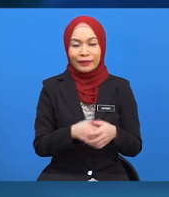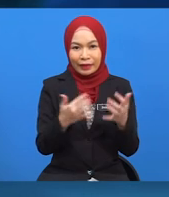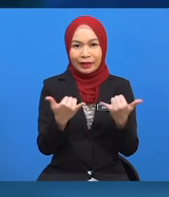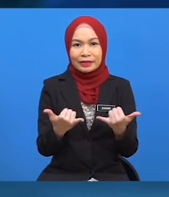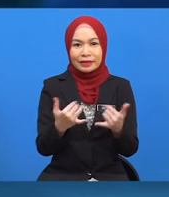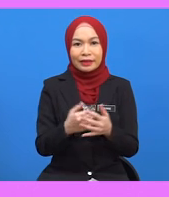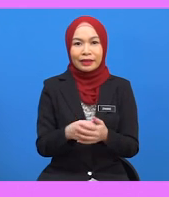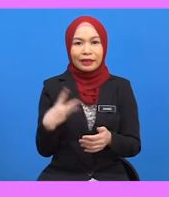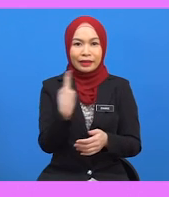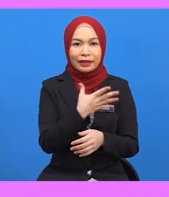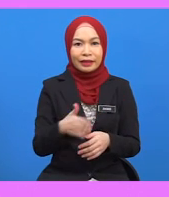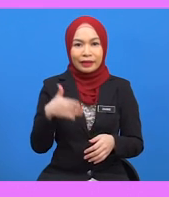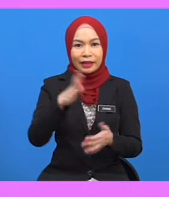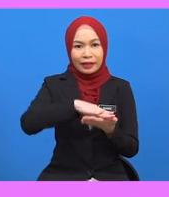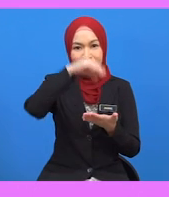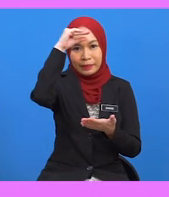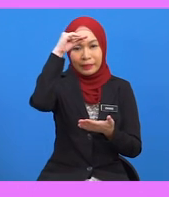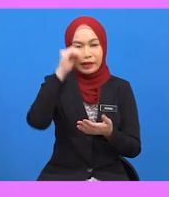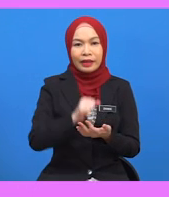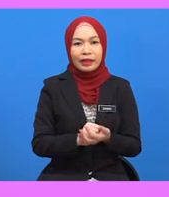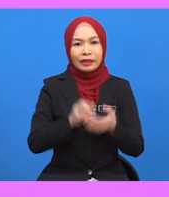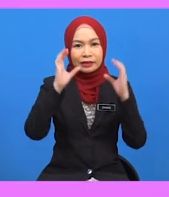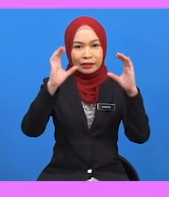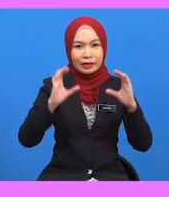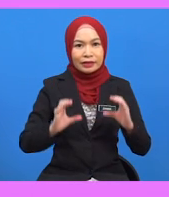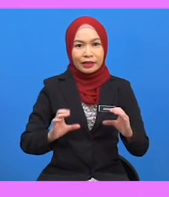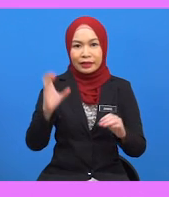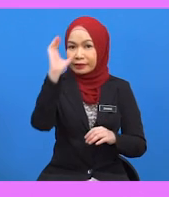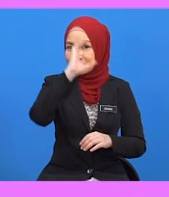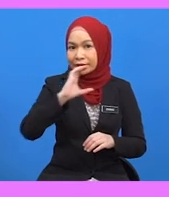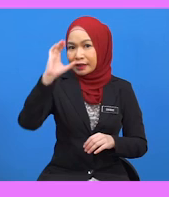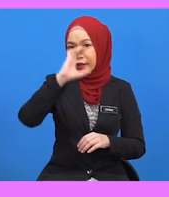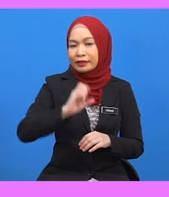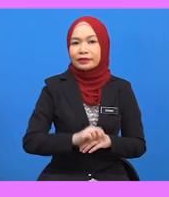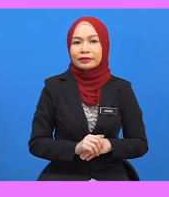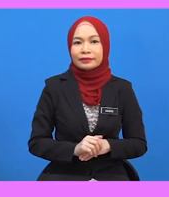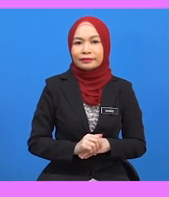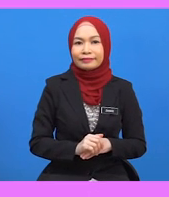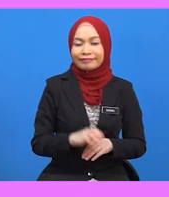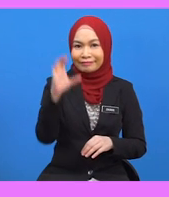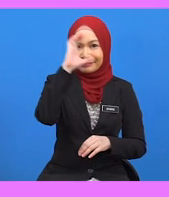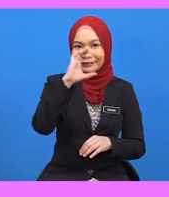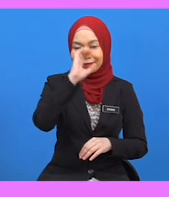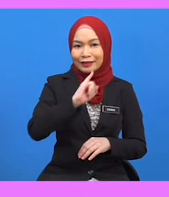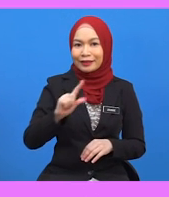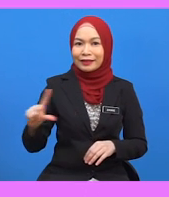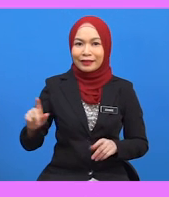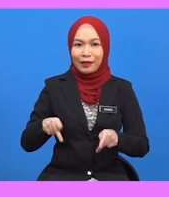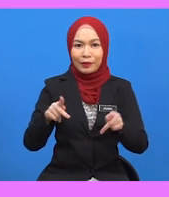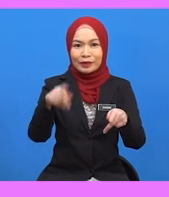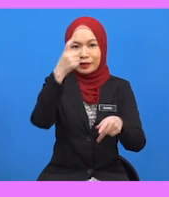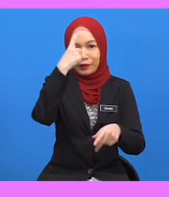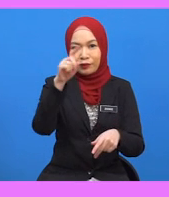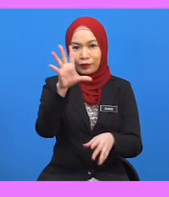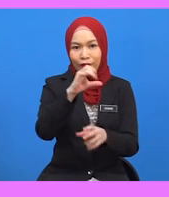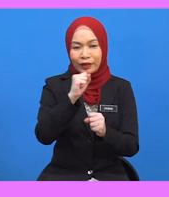Sekarang, kita akan mempelajari teknik search pula. Search adalah proses untuk mendapatkan